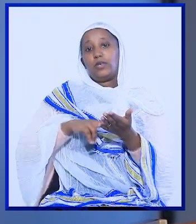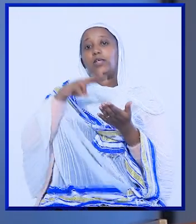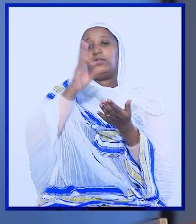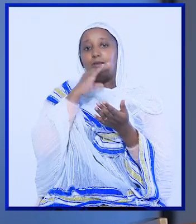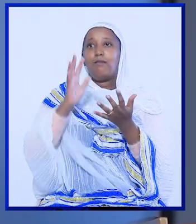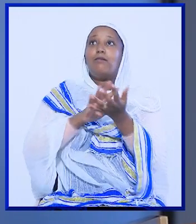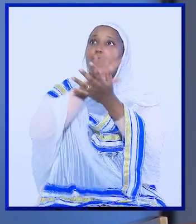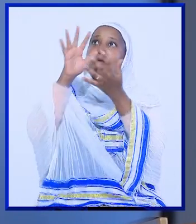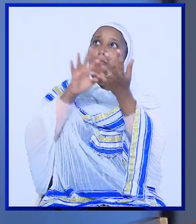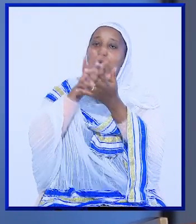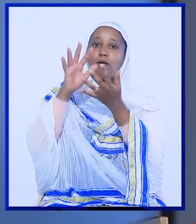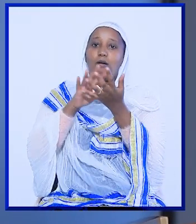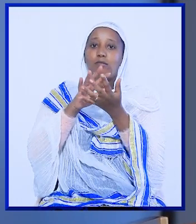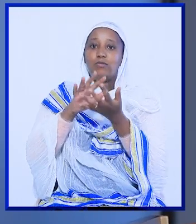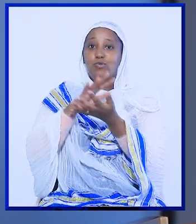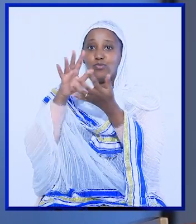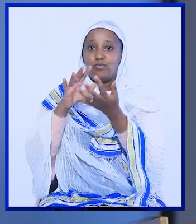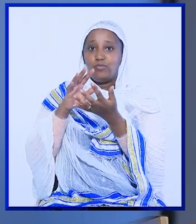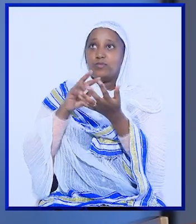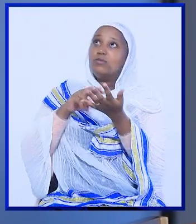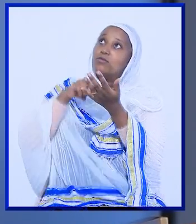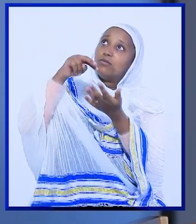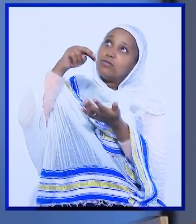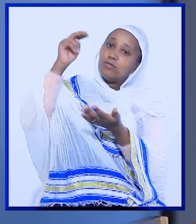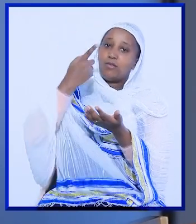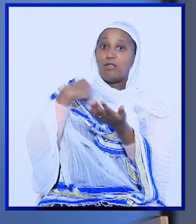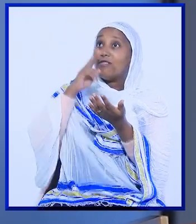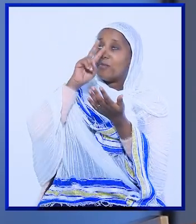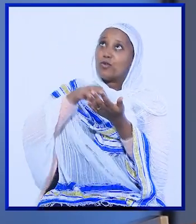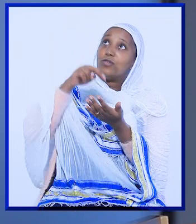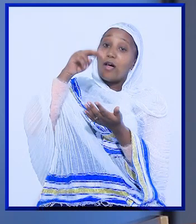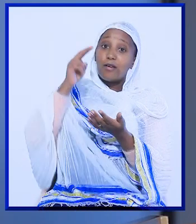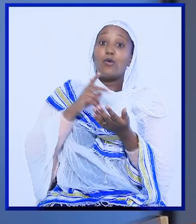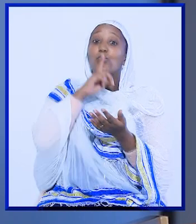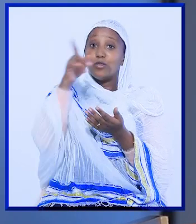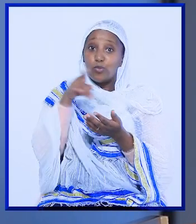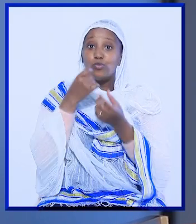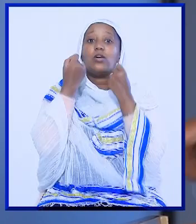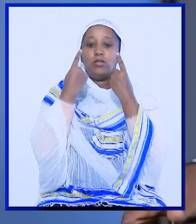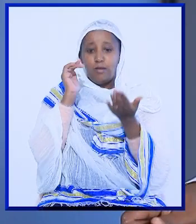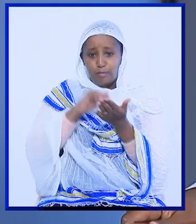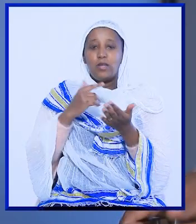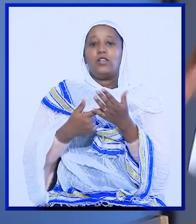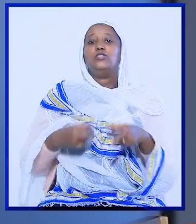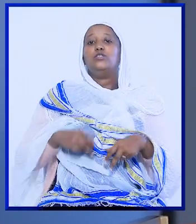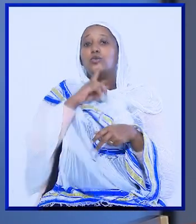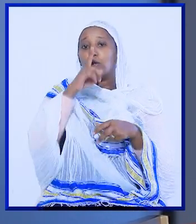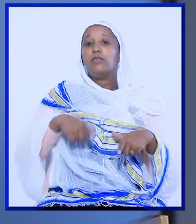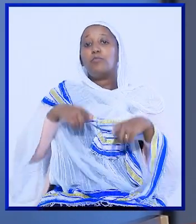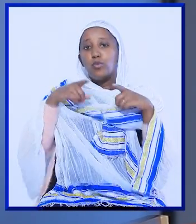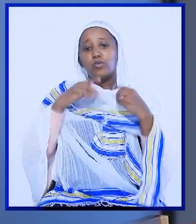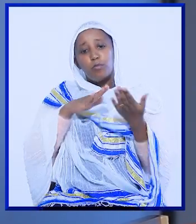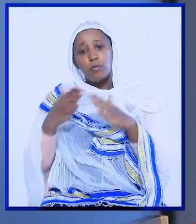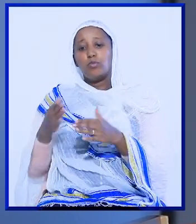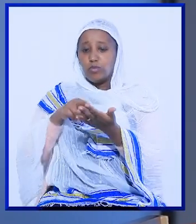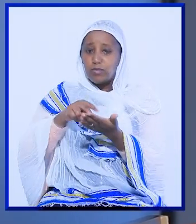ትላንትና ሞትን ድል አድርጎ የተነሳና ደመና እየተቀጠቀ እኛ እየተመለከትነው ወደ ሰማይ የወጣው ኡነት መሆኑን ተረርታችሁ ዳግመኛ ለዚህ